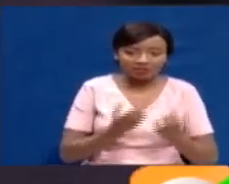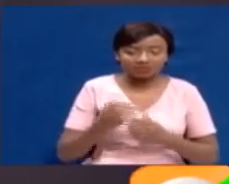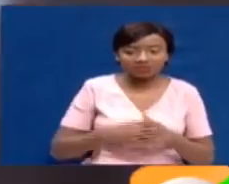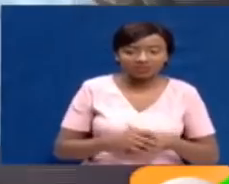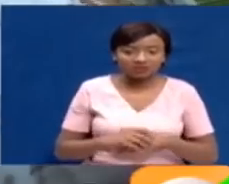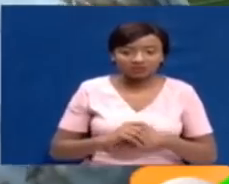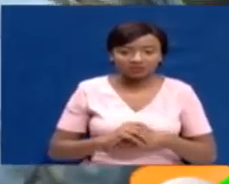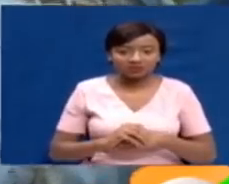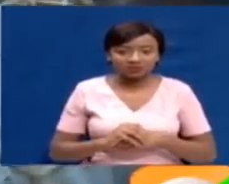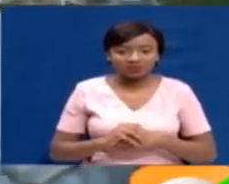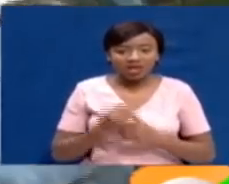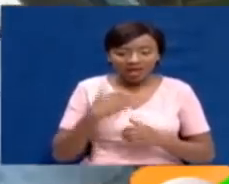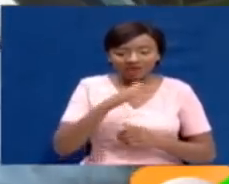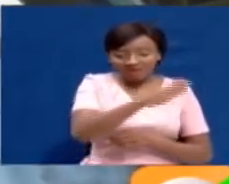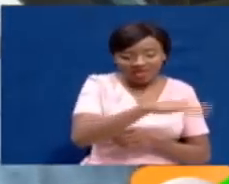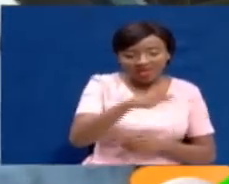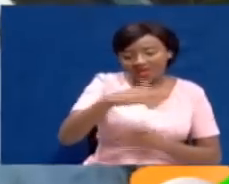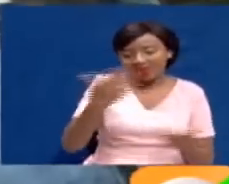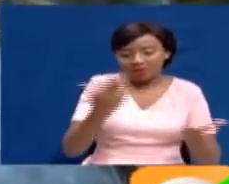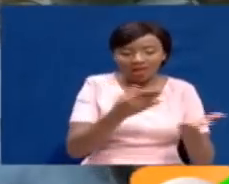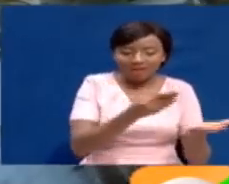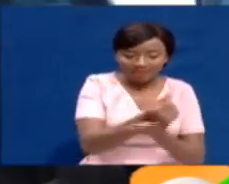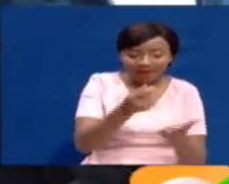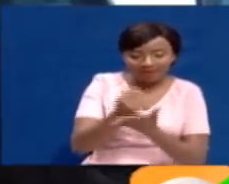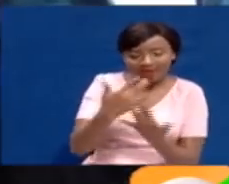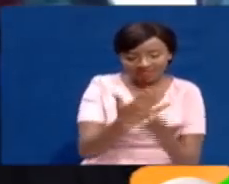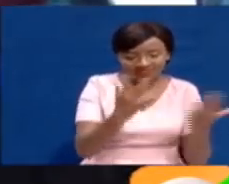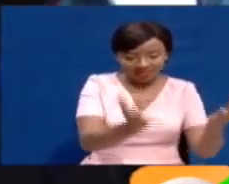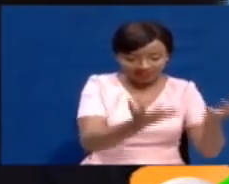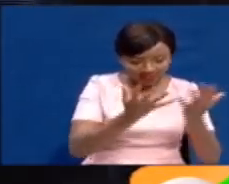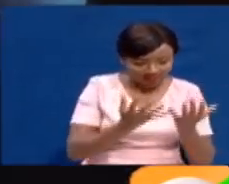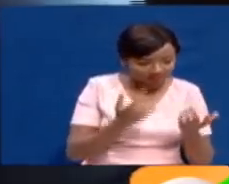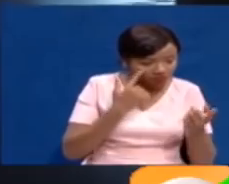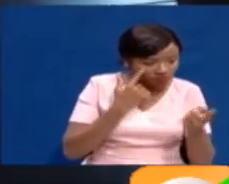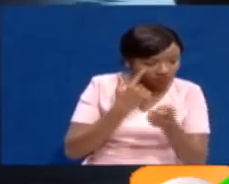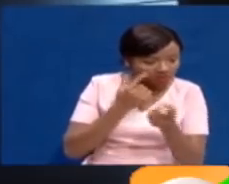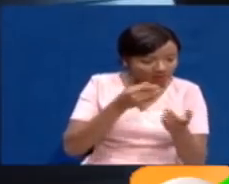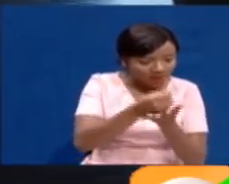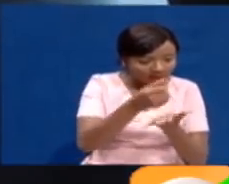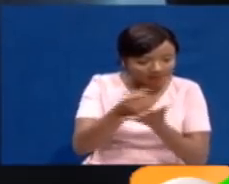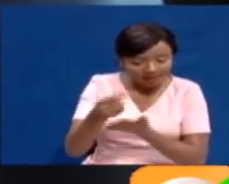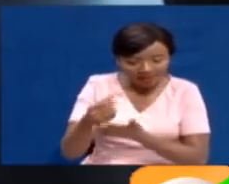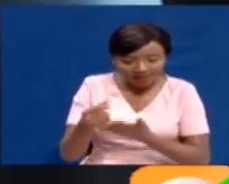already kuna zile area huwa nachukua hizo vitu. Sasa naangalia kama zimeingia.